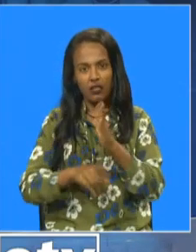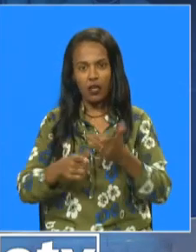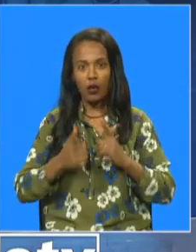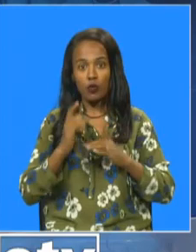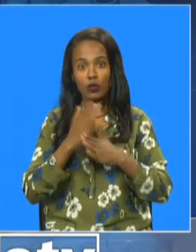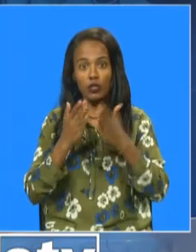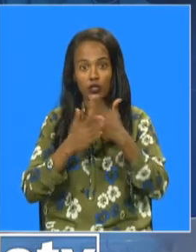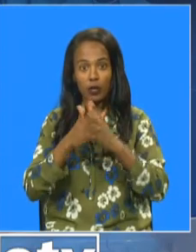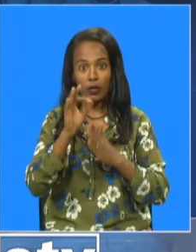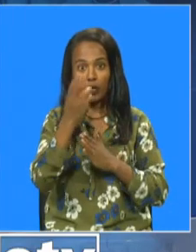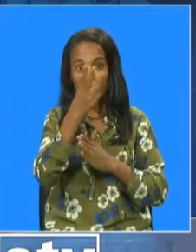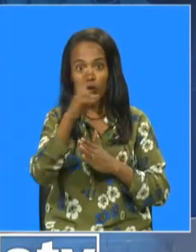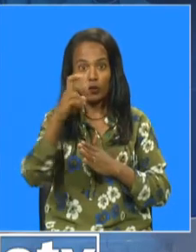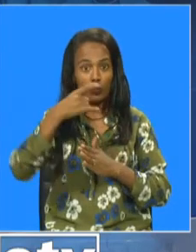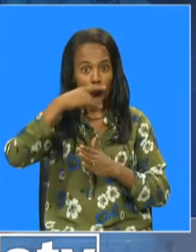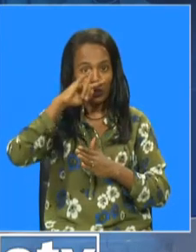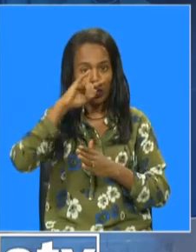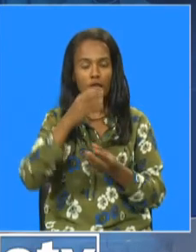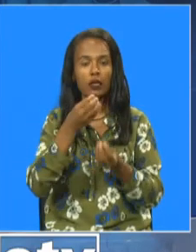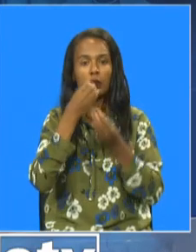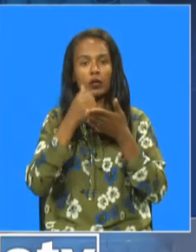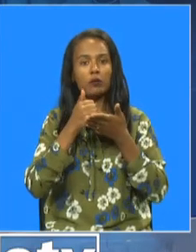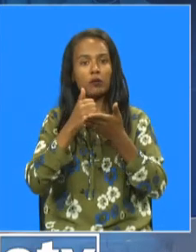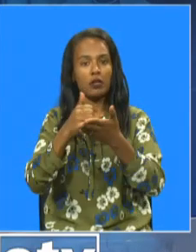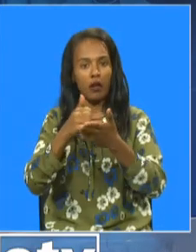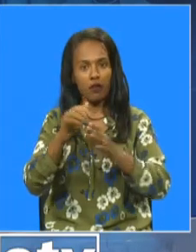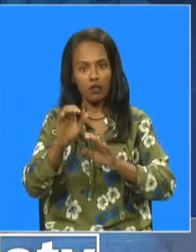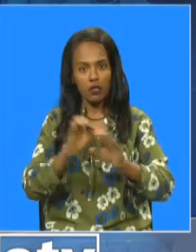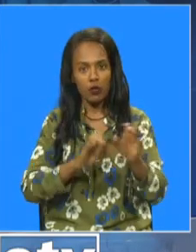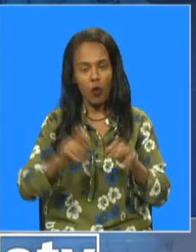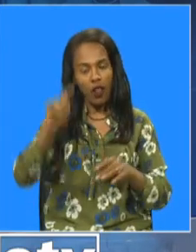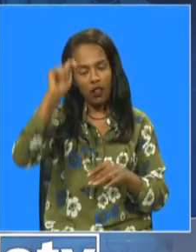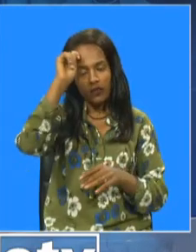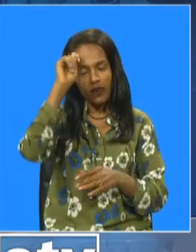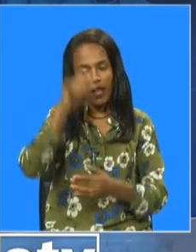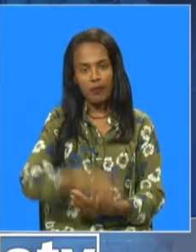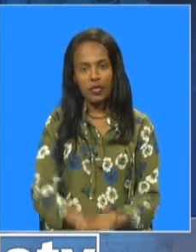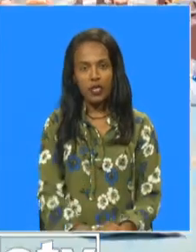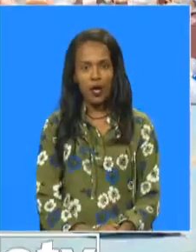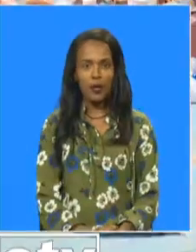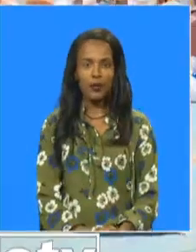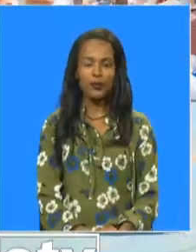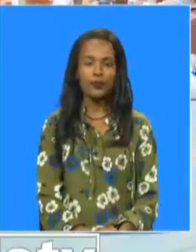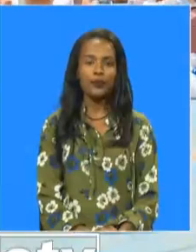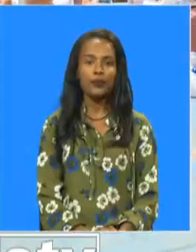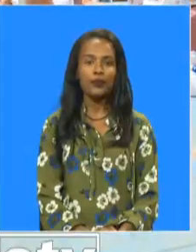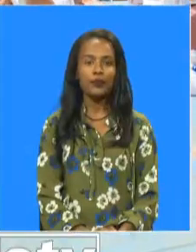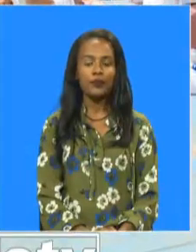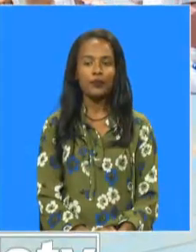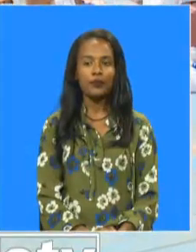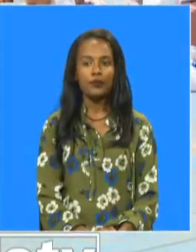ለሚገኙ 200 ህጻናት የምግብ ድጋፍ ተደርጓል። ተስፋዬ ለሚሳም።